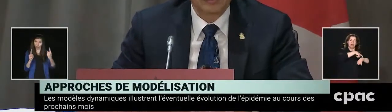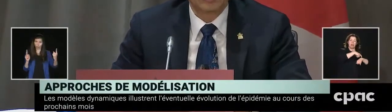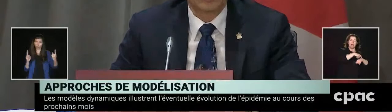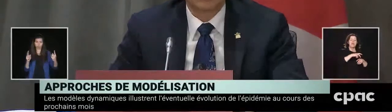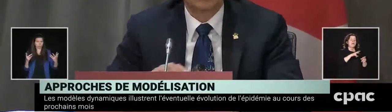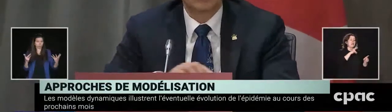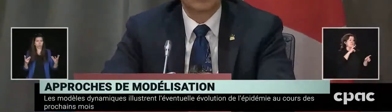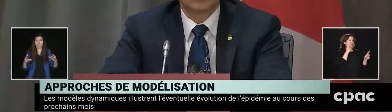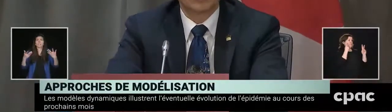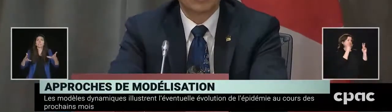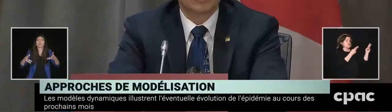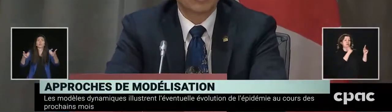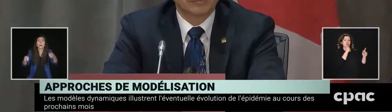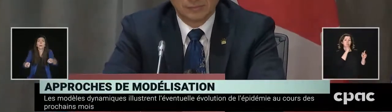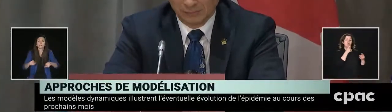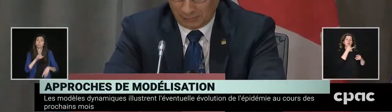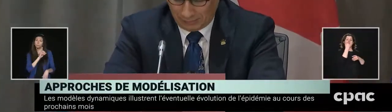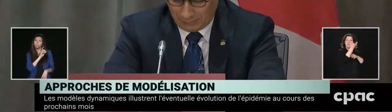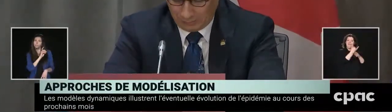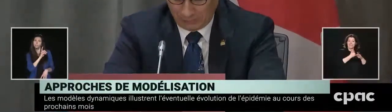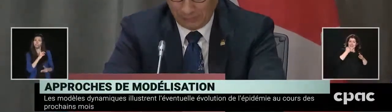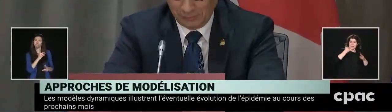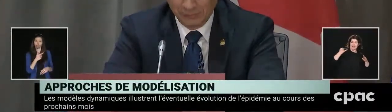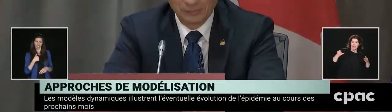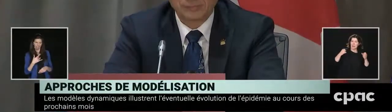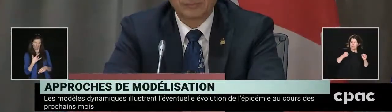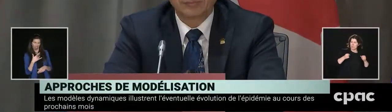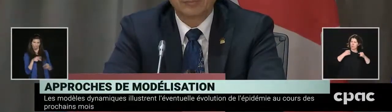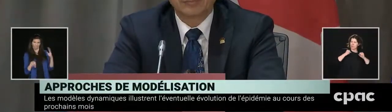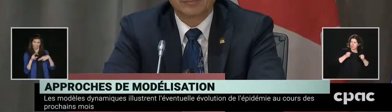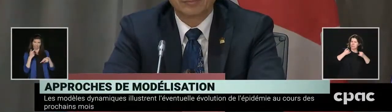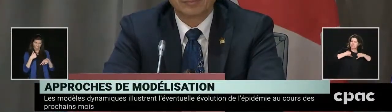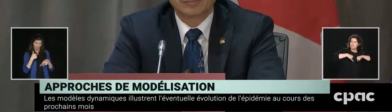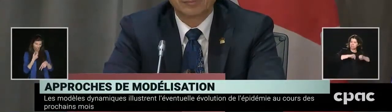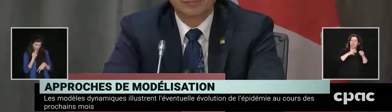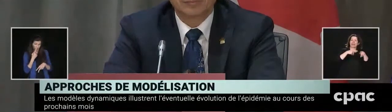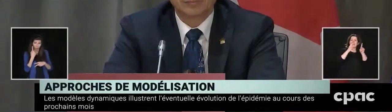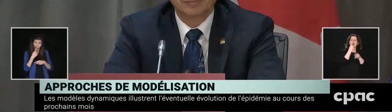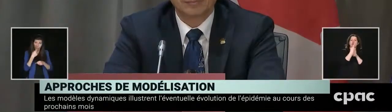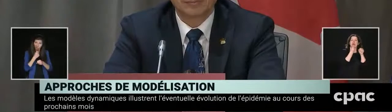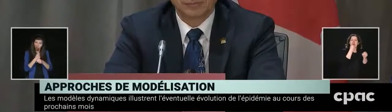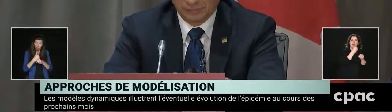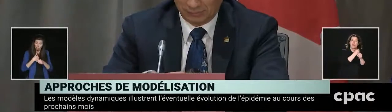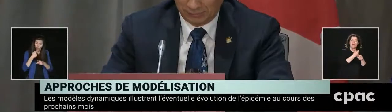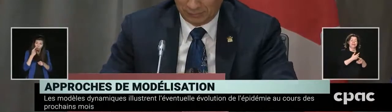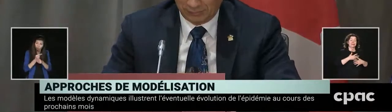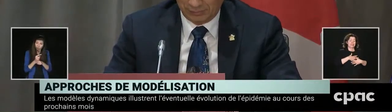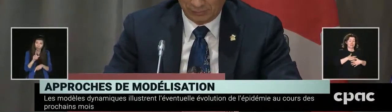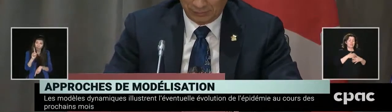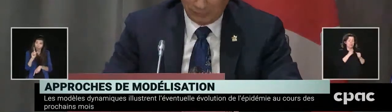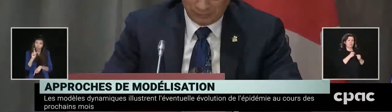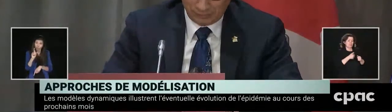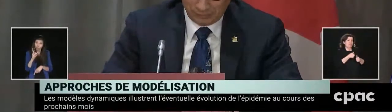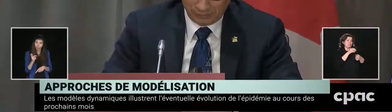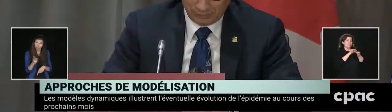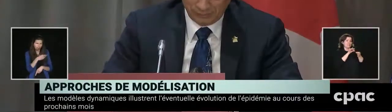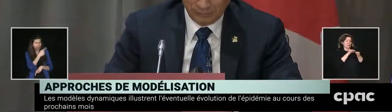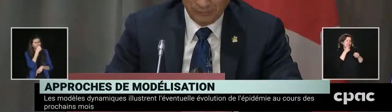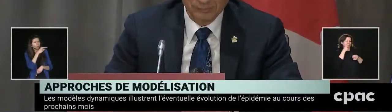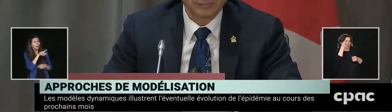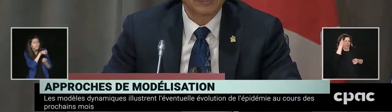tôt et le plus tard? Donnez-nous quelque chose de précis pour que les gens comprennent qu'il y a une mesure là. Le pic et